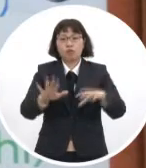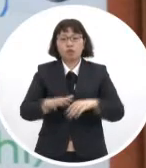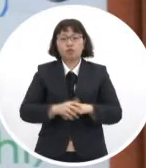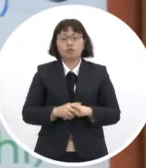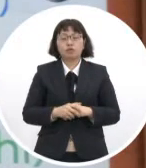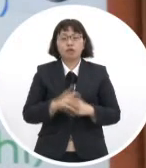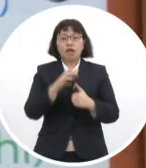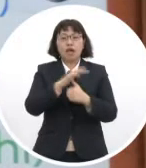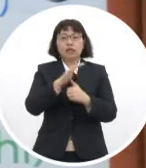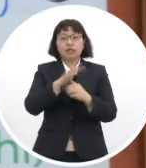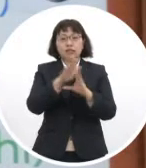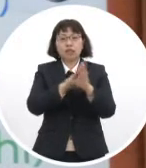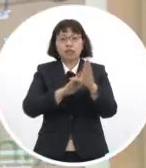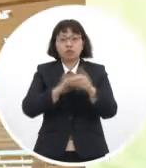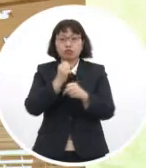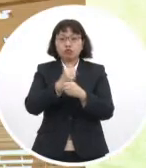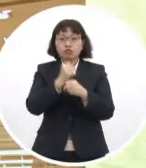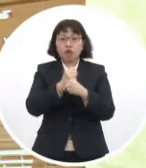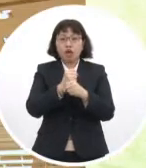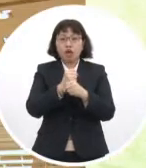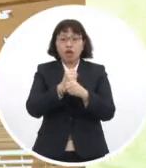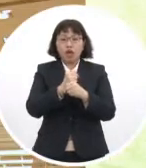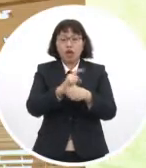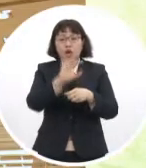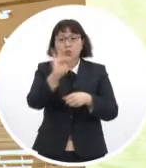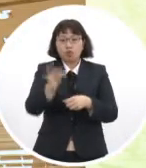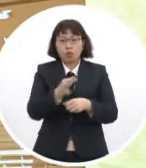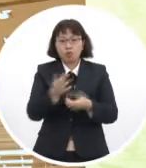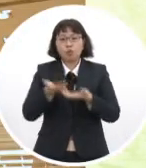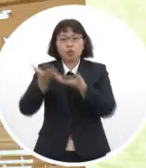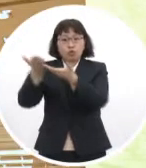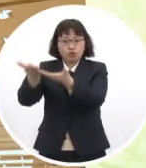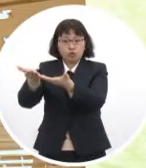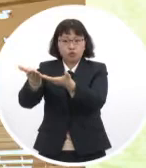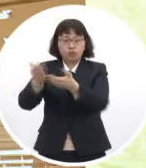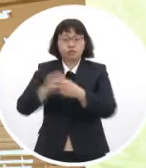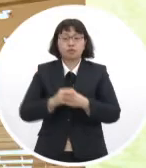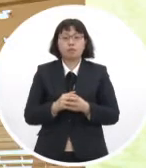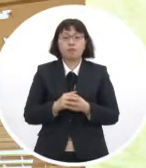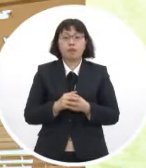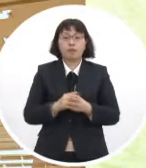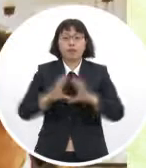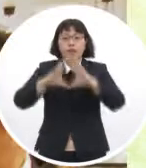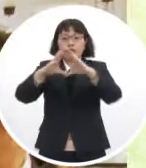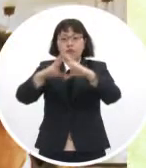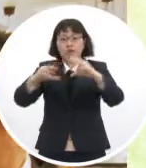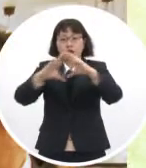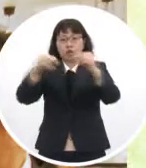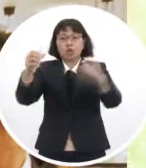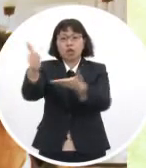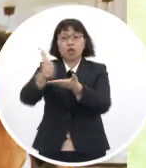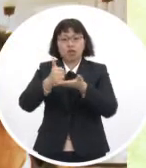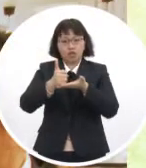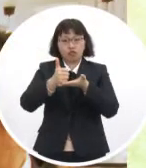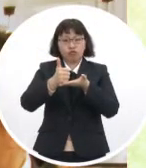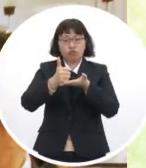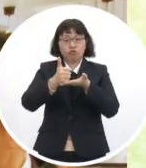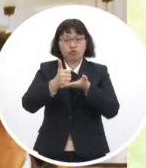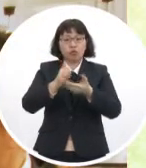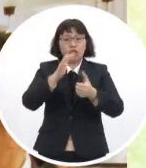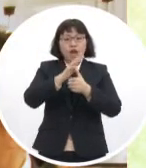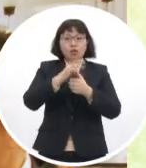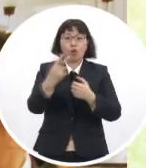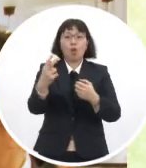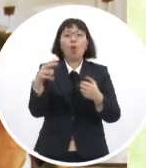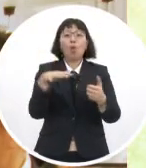また愛知県産の農林水産物などの輸出を促進したり、外国からの観光客や愛知のファンを